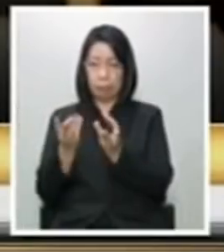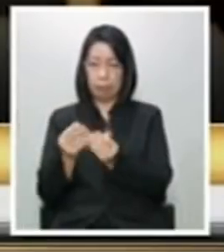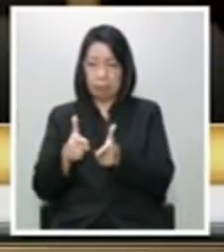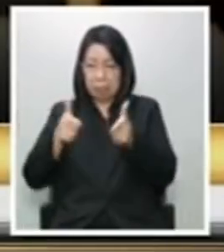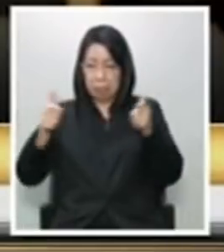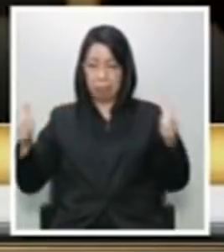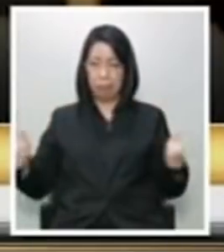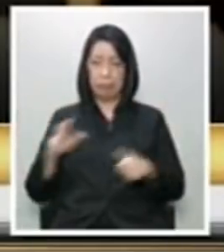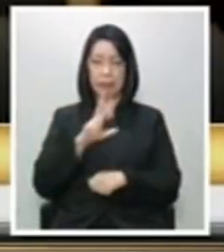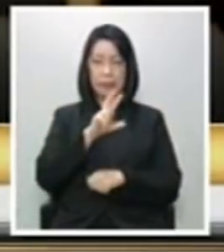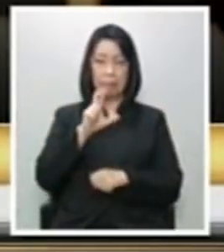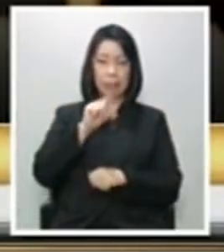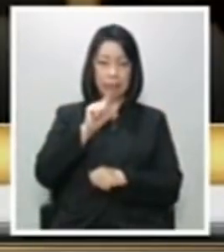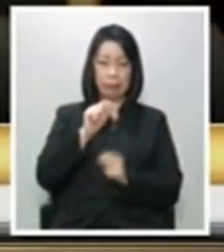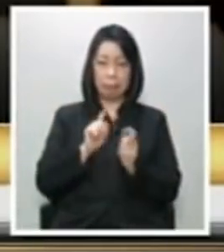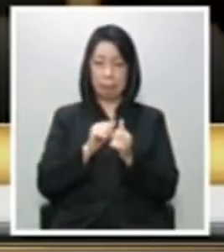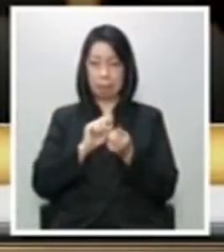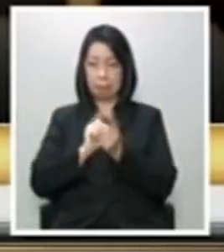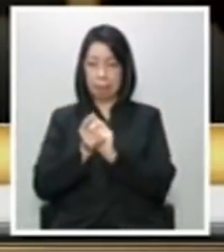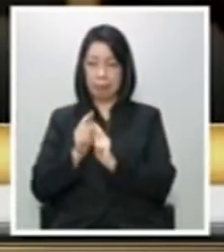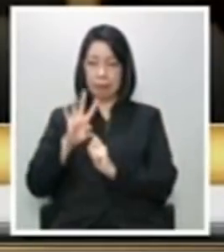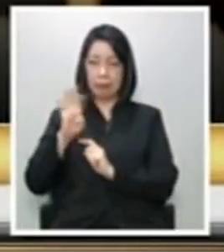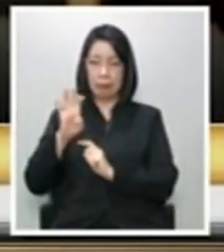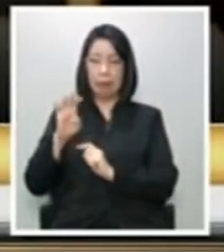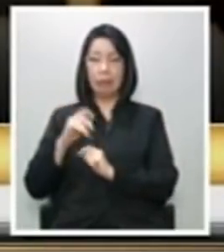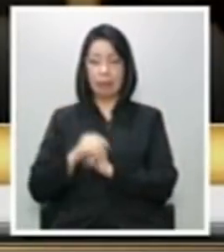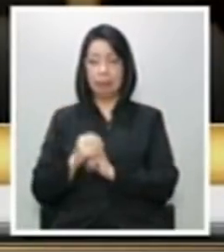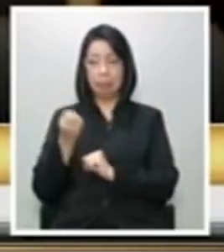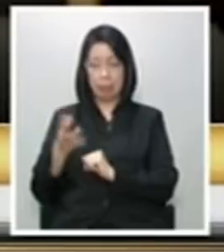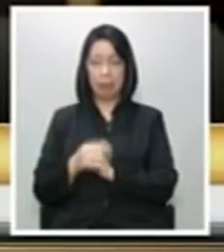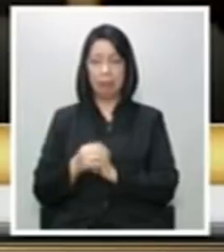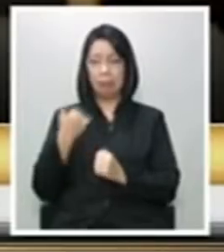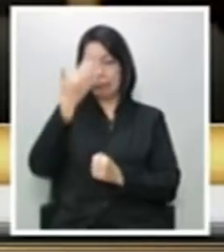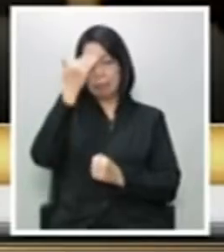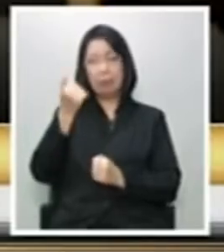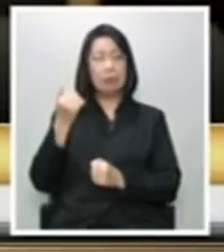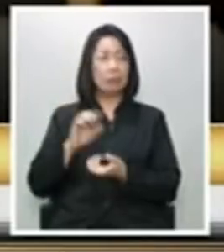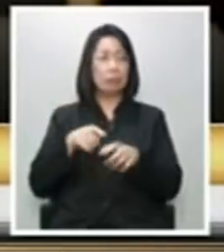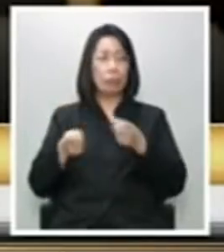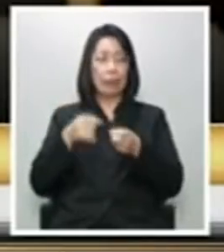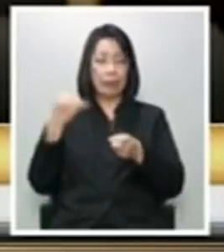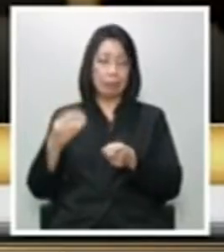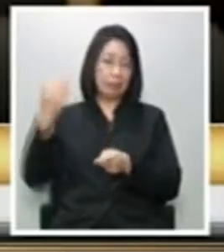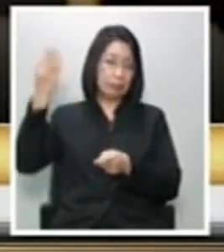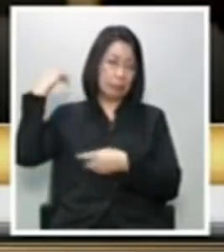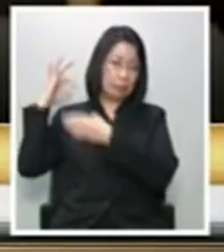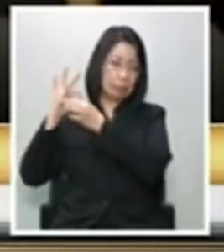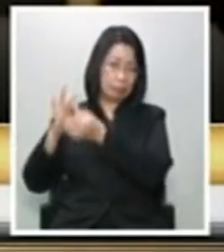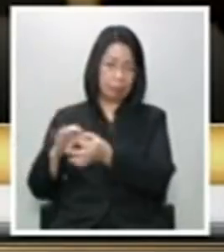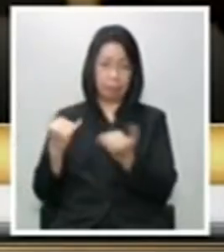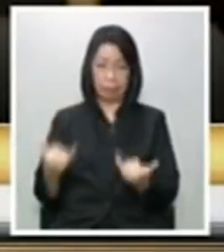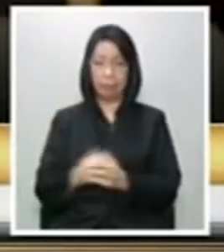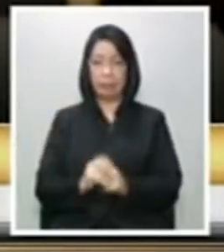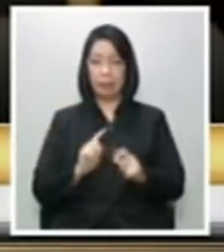าก320กลายเป็น464ล้านไร่นี่คือปัญหาที่ผมสะสมมาในอดีตถ้าเราเอาภาคเอกช